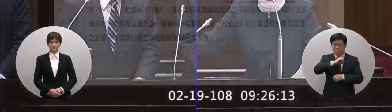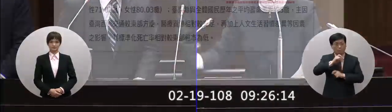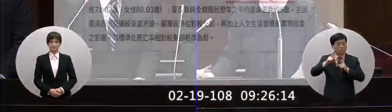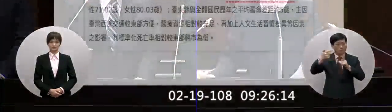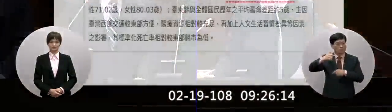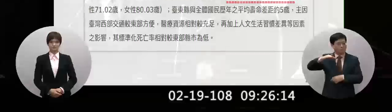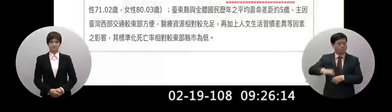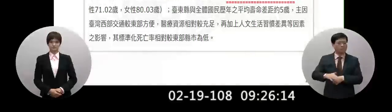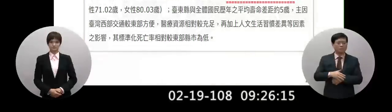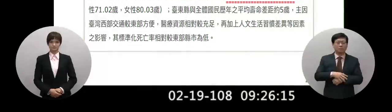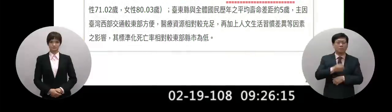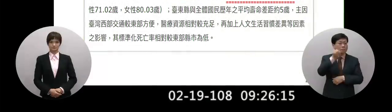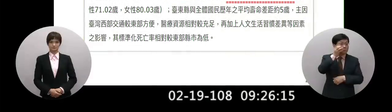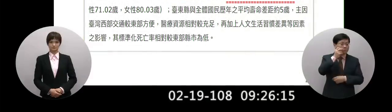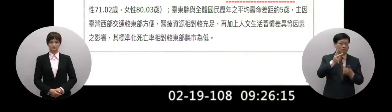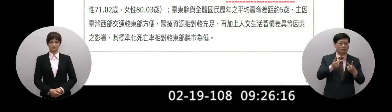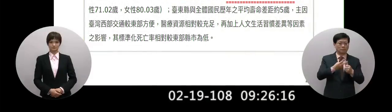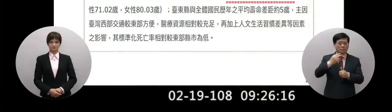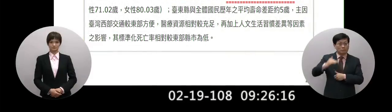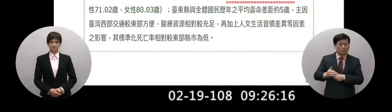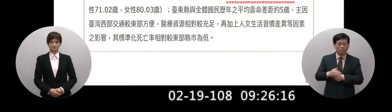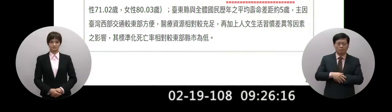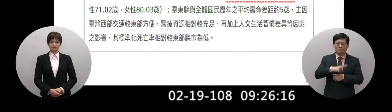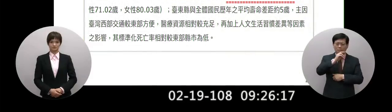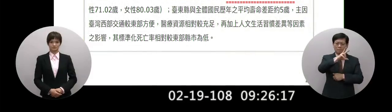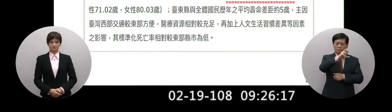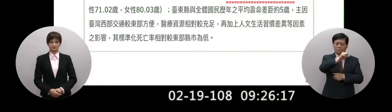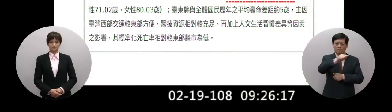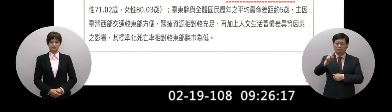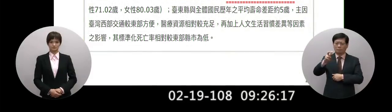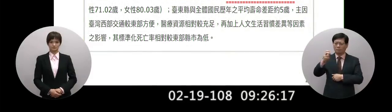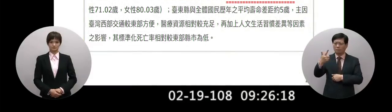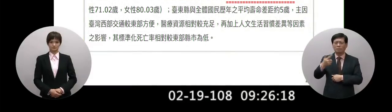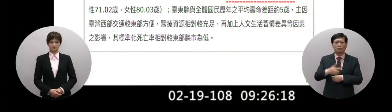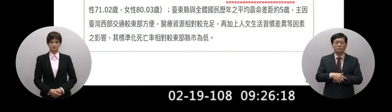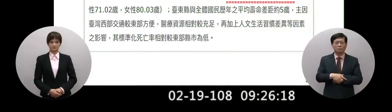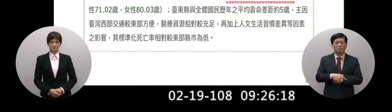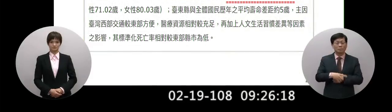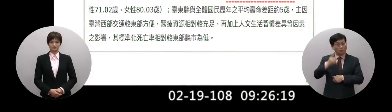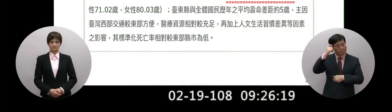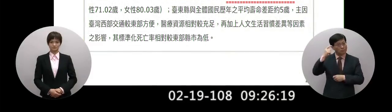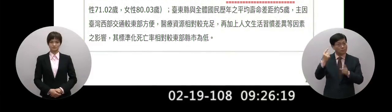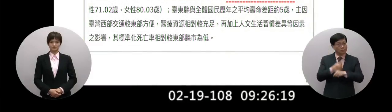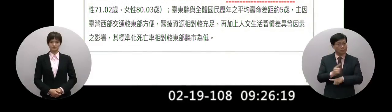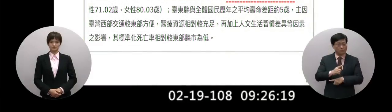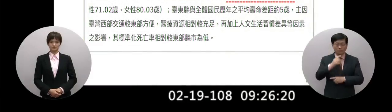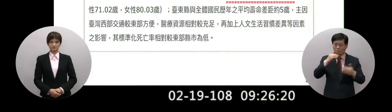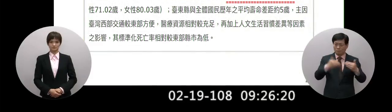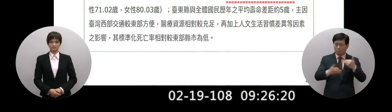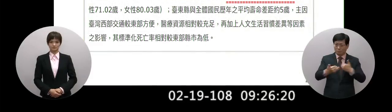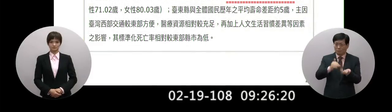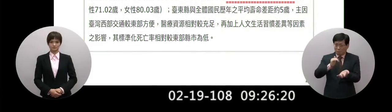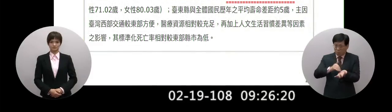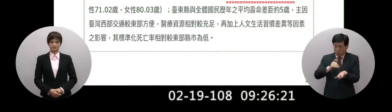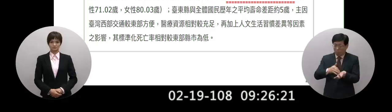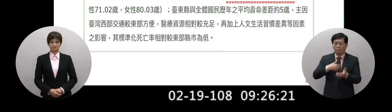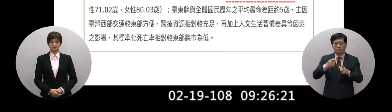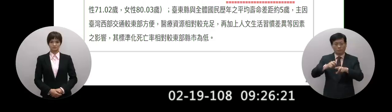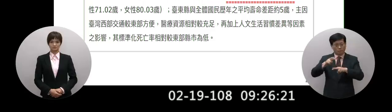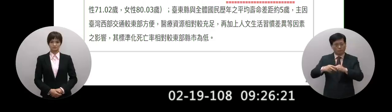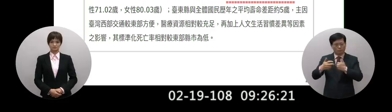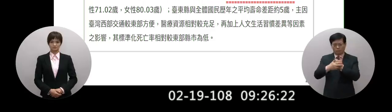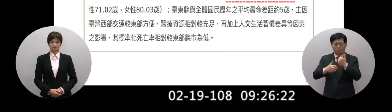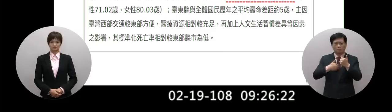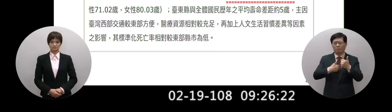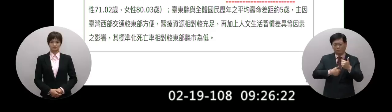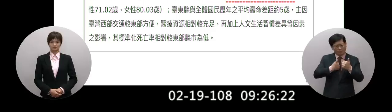东最低，花莲次低，只在75岁到76岁。所以也就是说，交通、医疗、公卫都是落后国家水